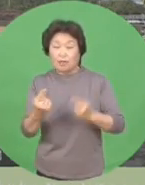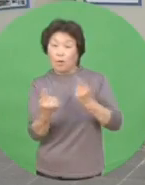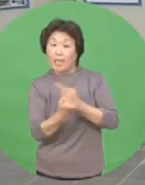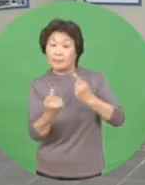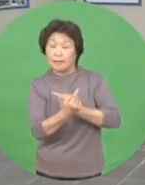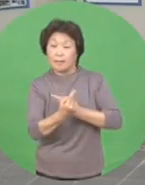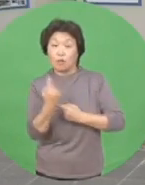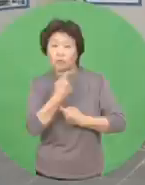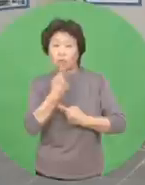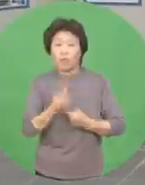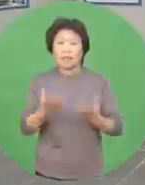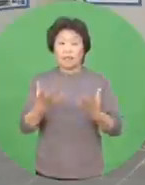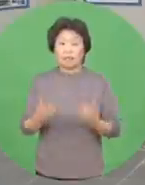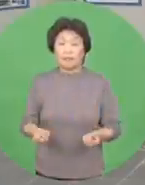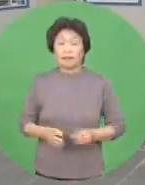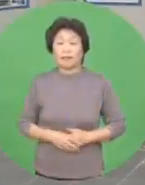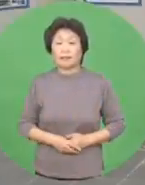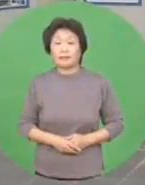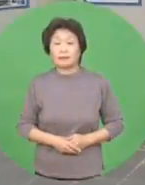されました。